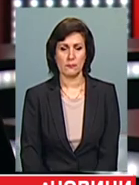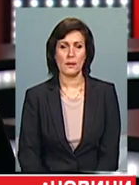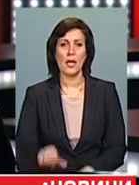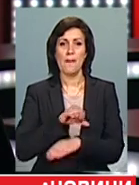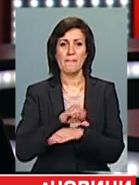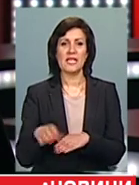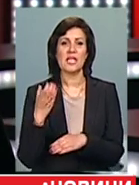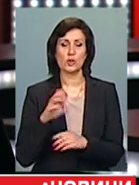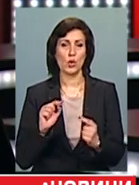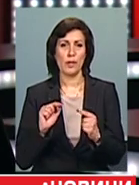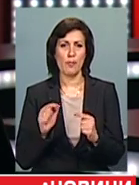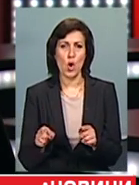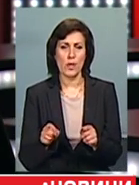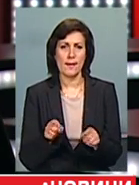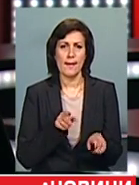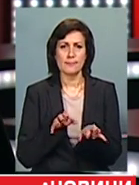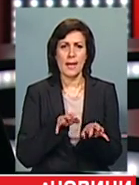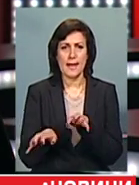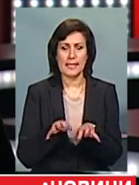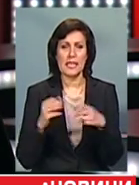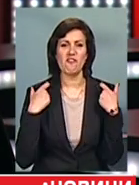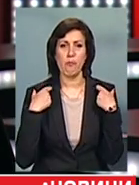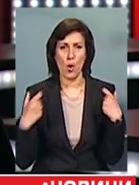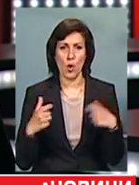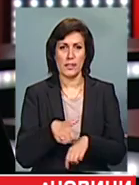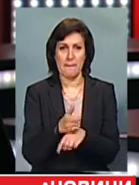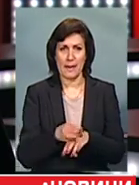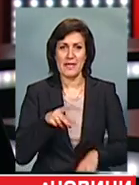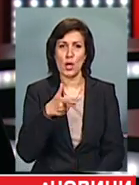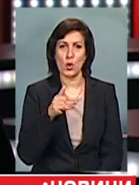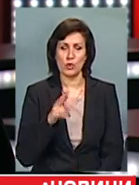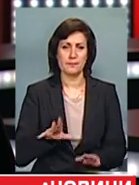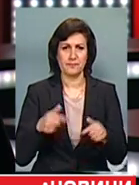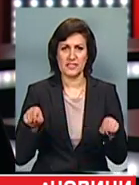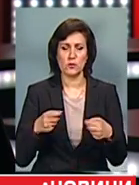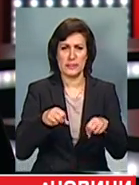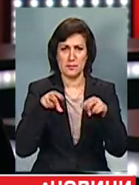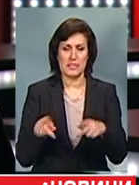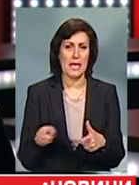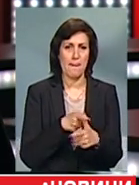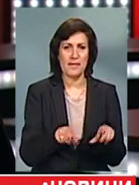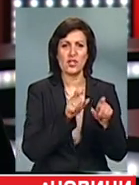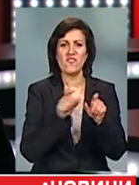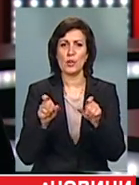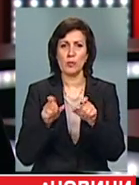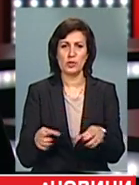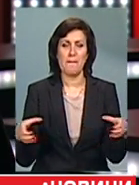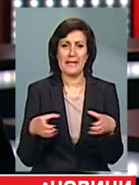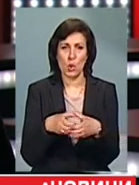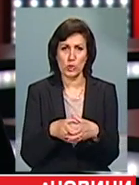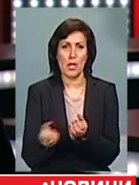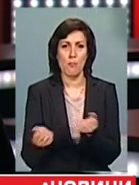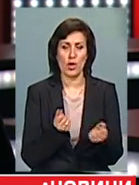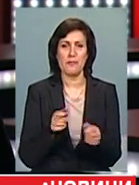Митна сотня проти рекетирів у погонах. Прем'єр Володимир Гройсман пропонує створити спеціальний міжвідомчий підрозділ боротьби з